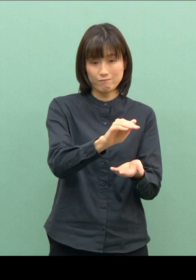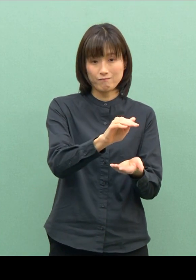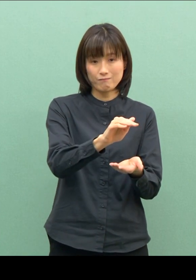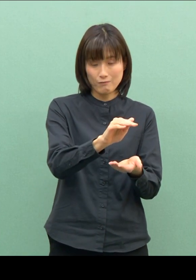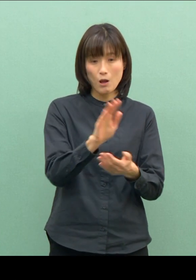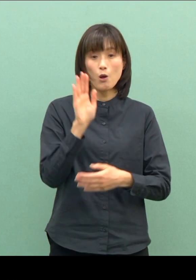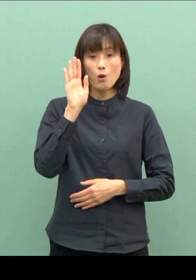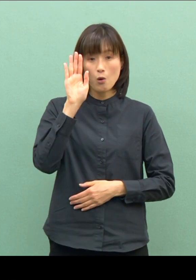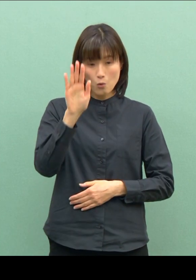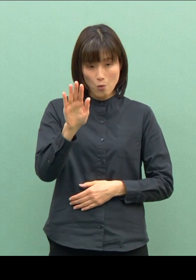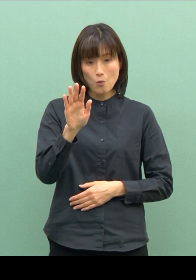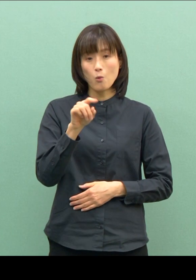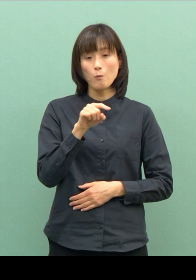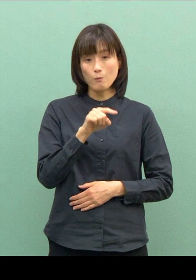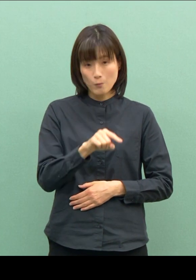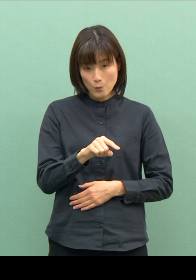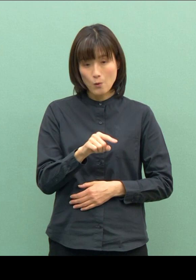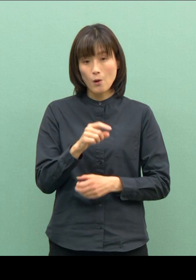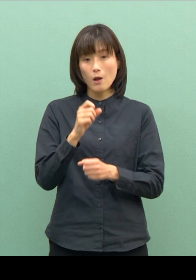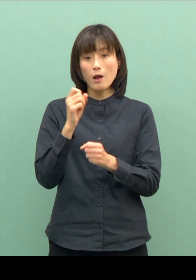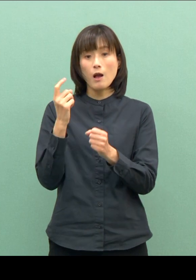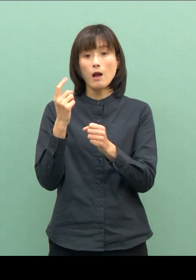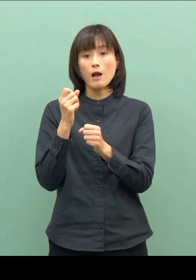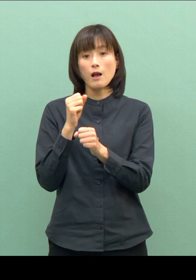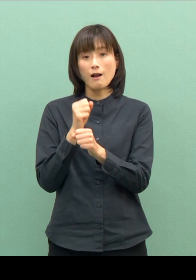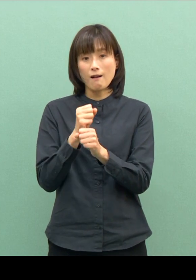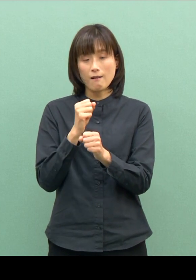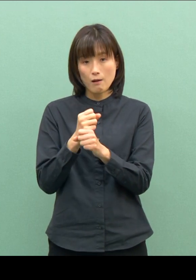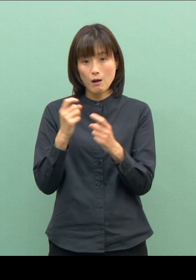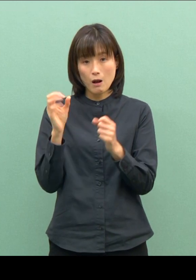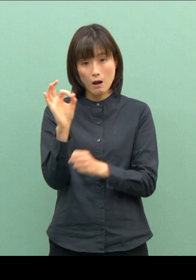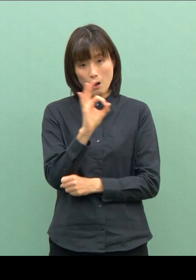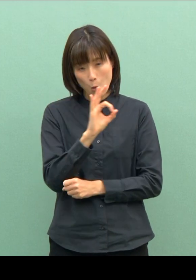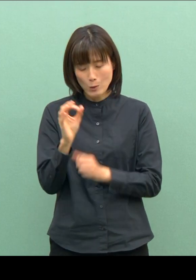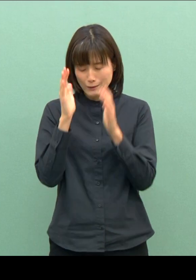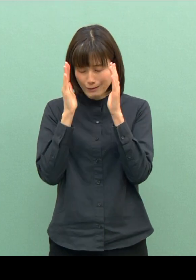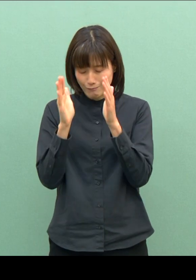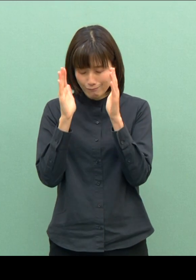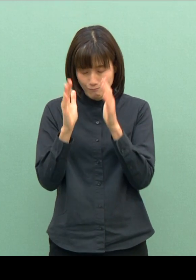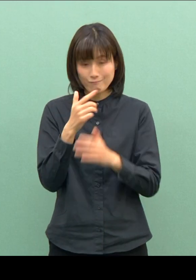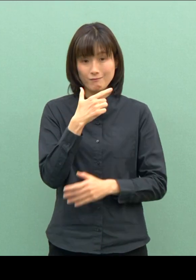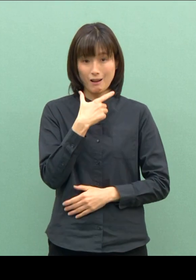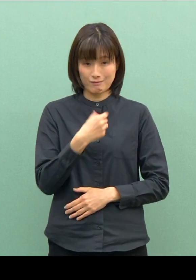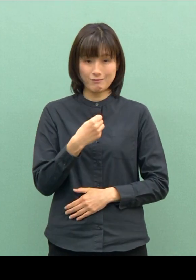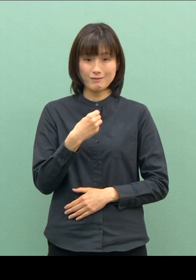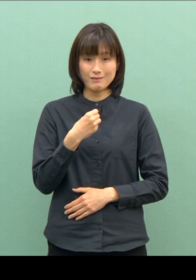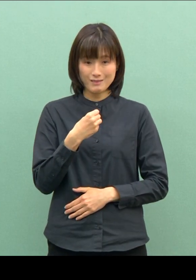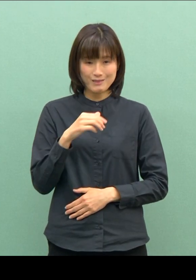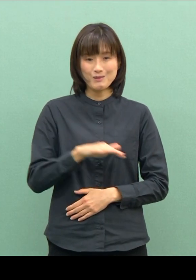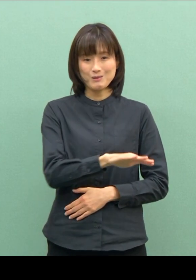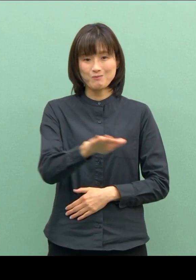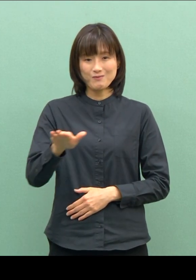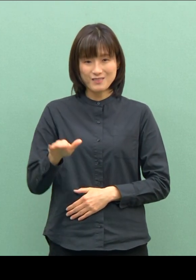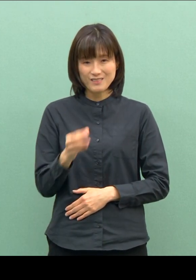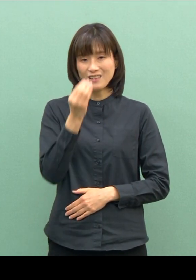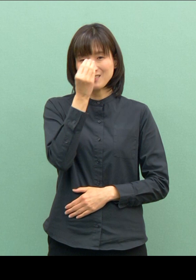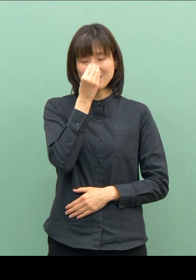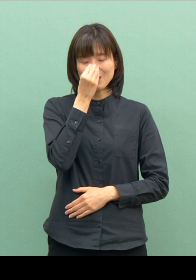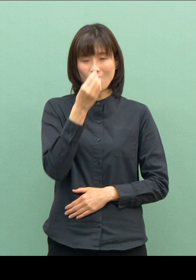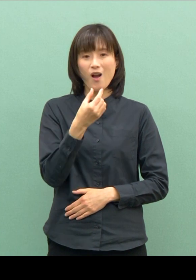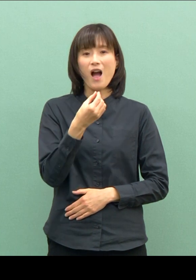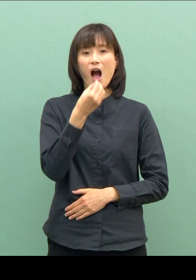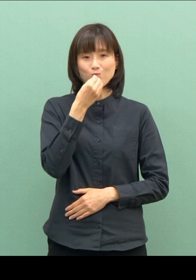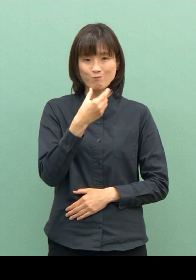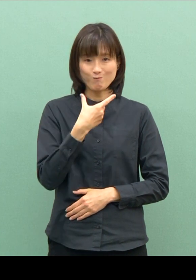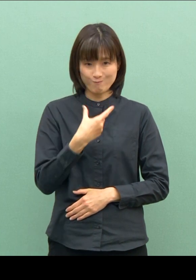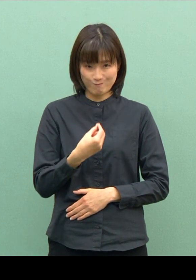や冷凍いちごなど加工品にも力を入れて、より多くの人に私が育てたいちごを食べてもらいたいと思っ